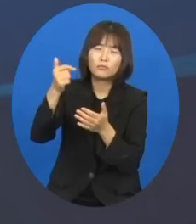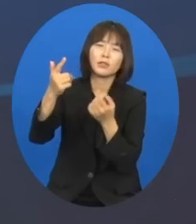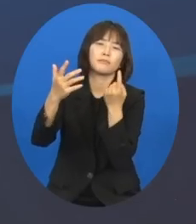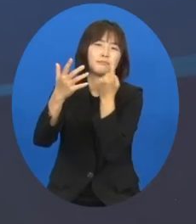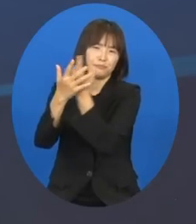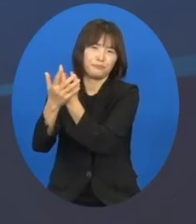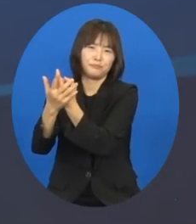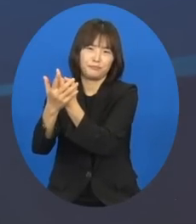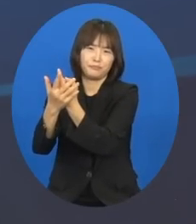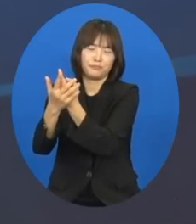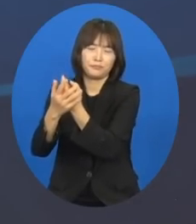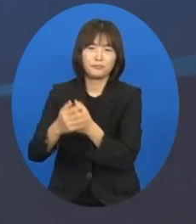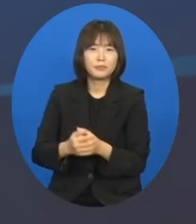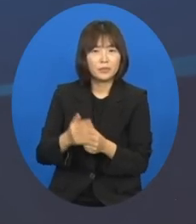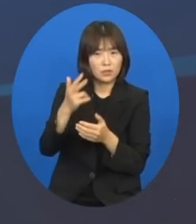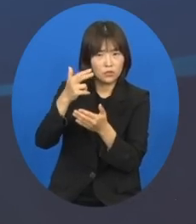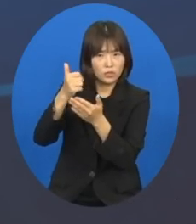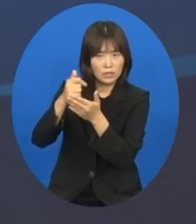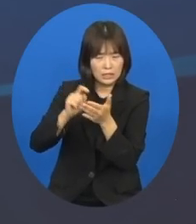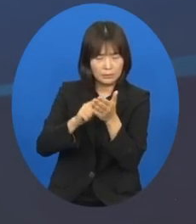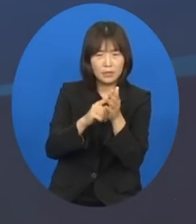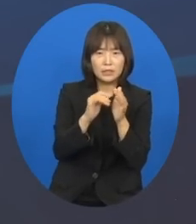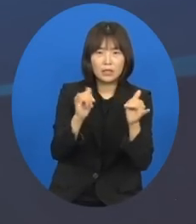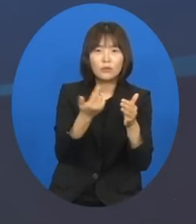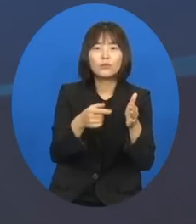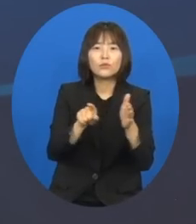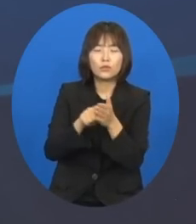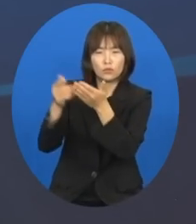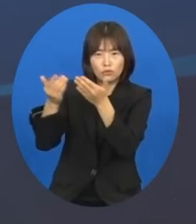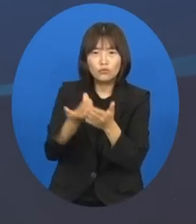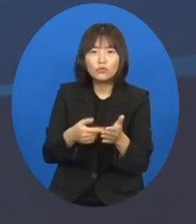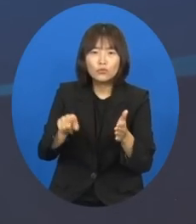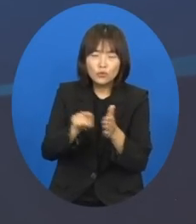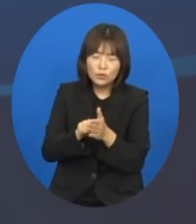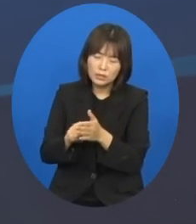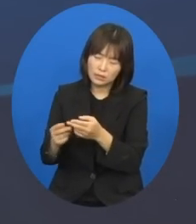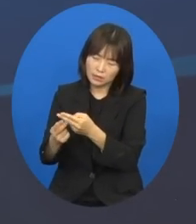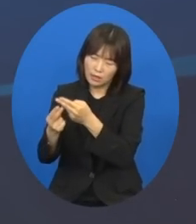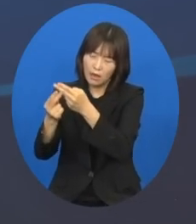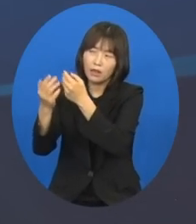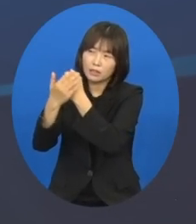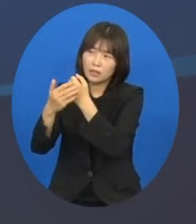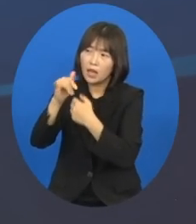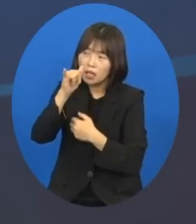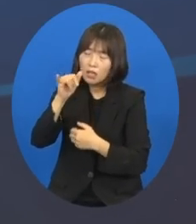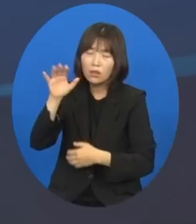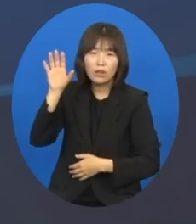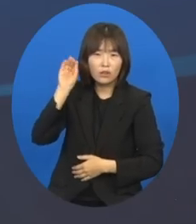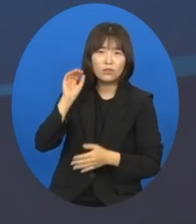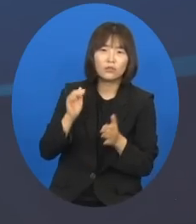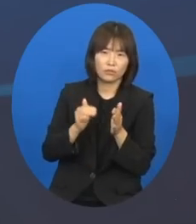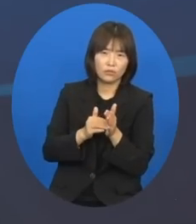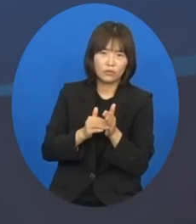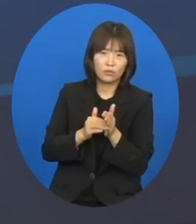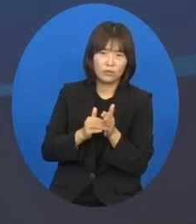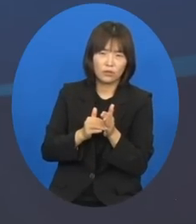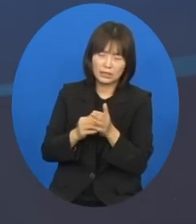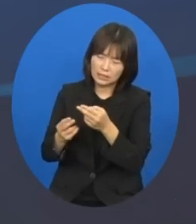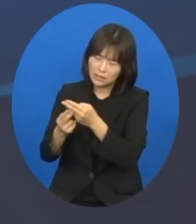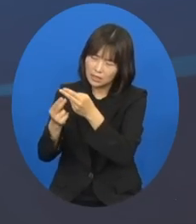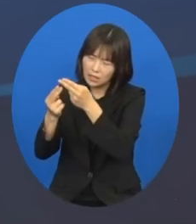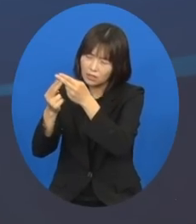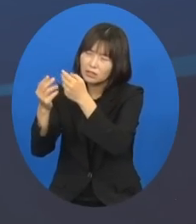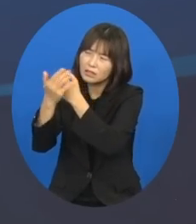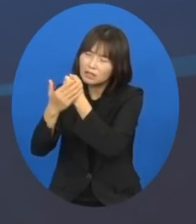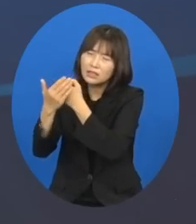주님 급한 사람을 위해 주시기 위해 쌓아두신 은혜가 있다고 들었는데 아니 그 쌓아두신